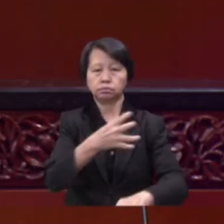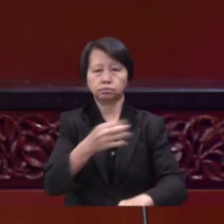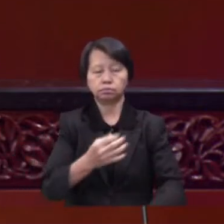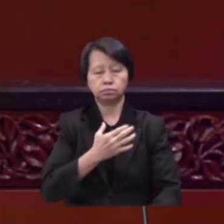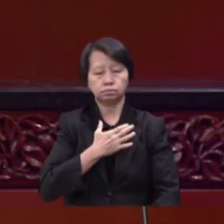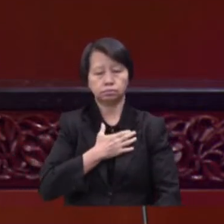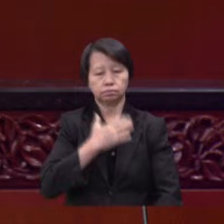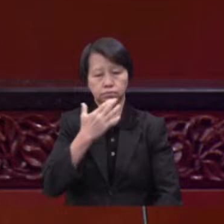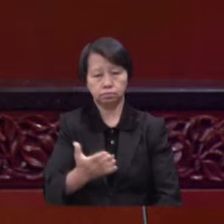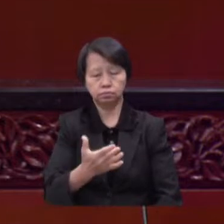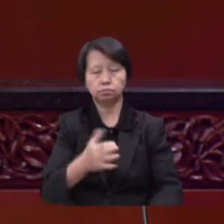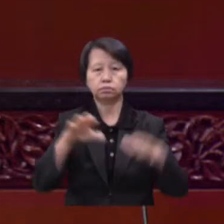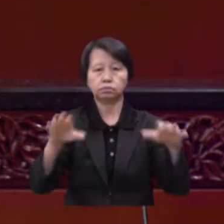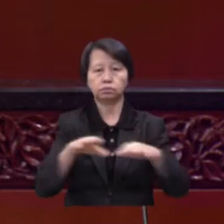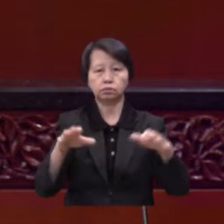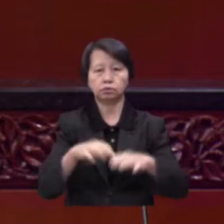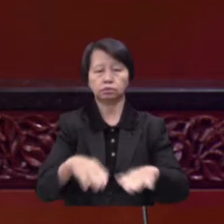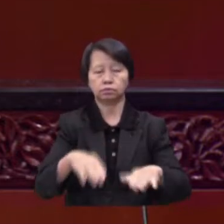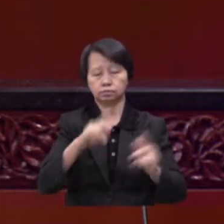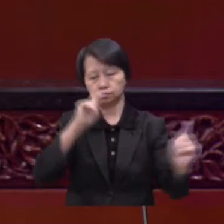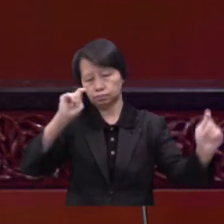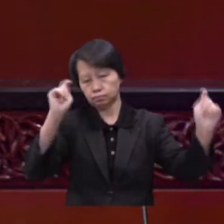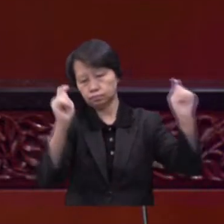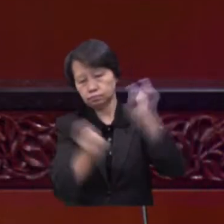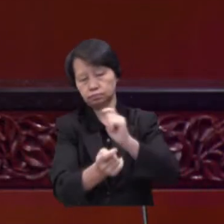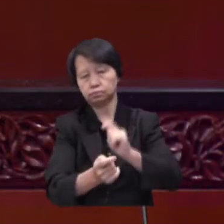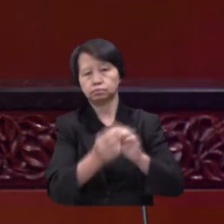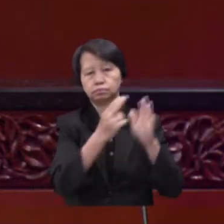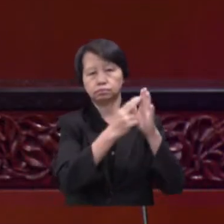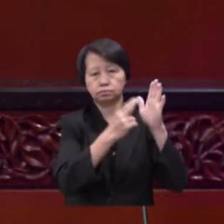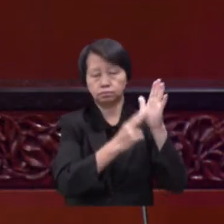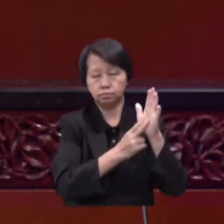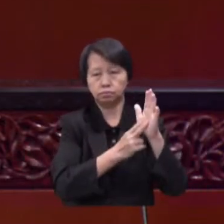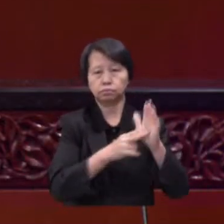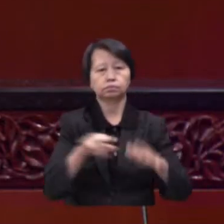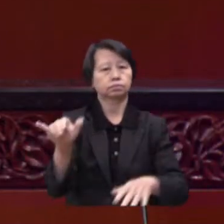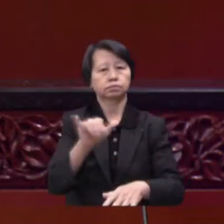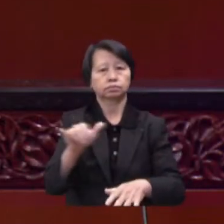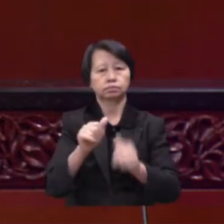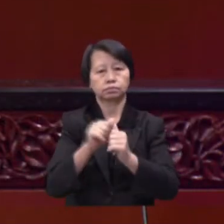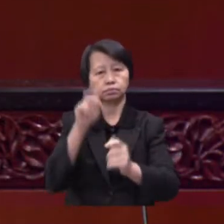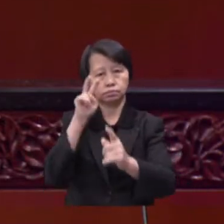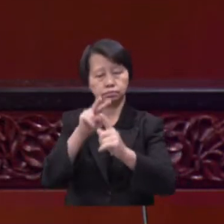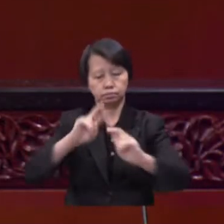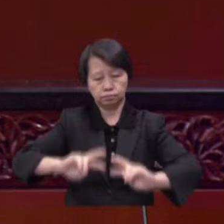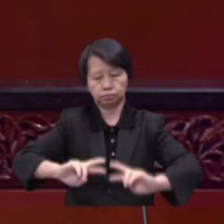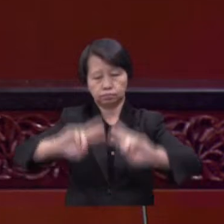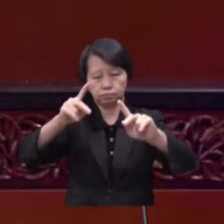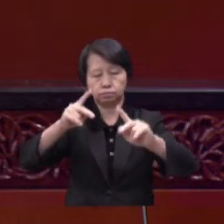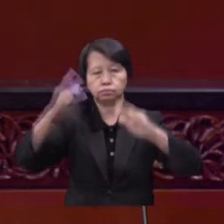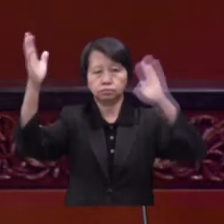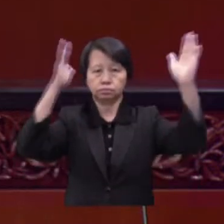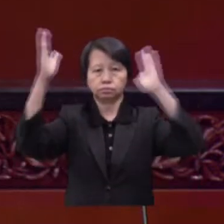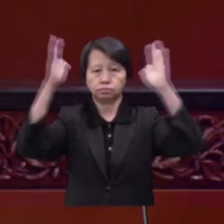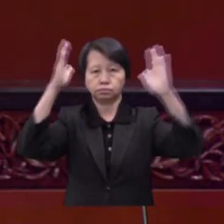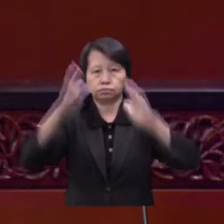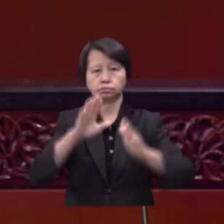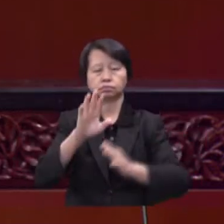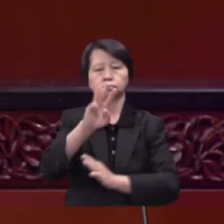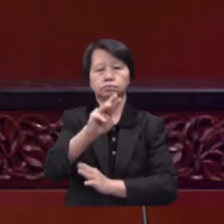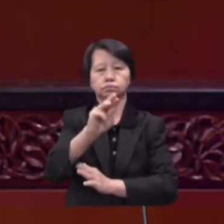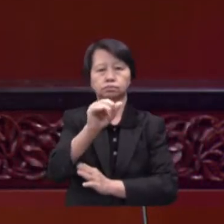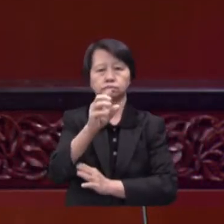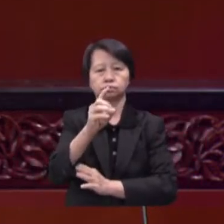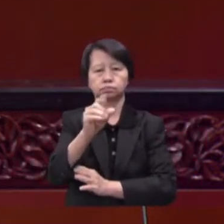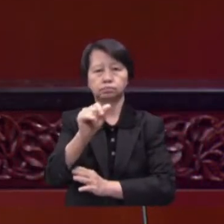komite melaksanakan agenda reformasi undang-undang selaras dengan gizi membangunkan Malaysia Madani bagi